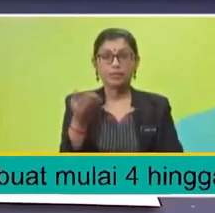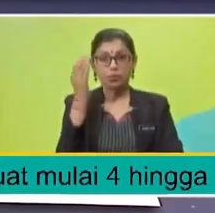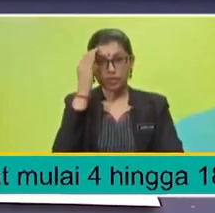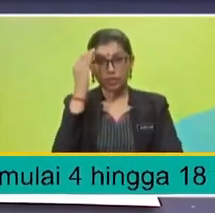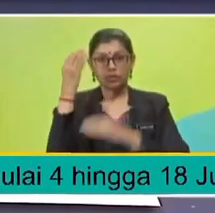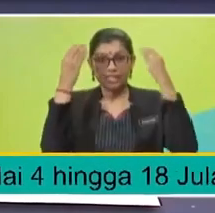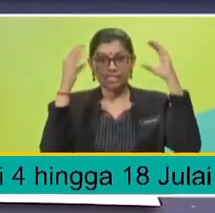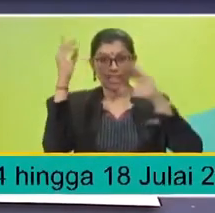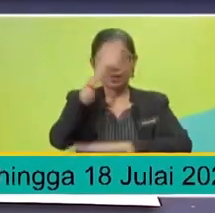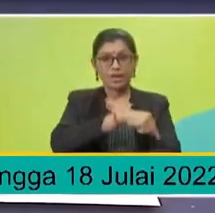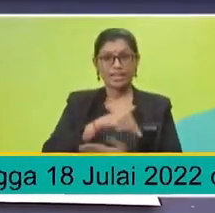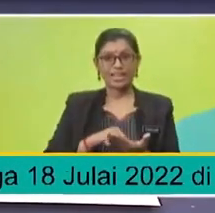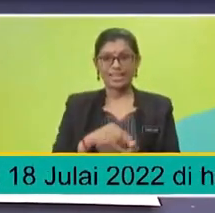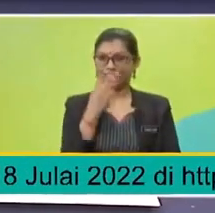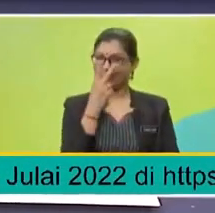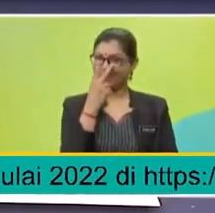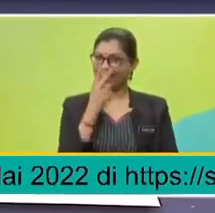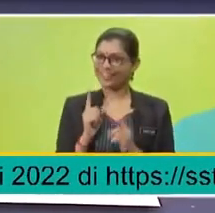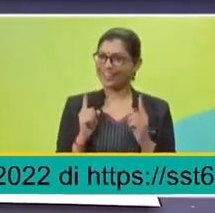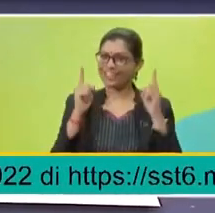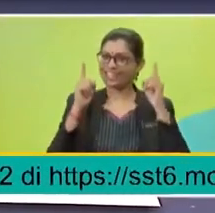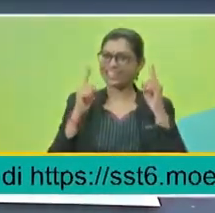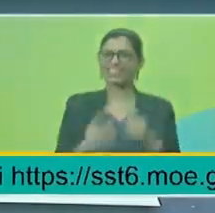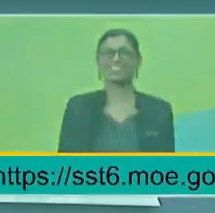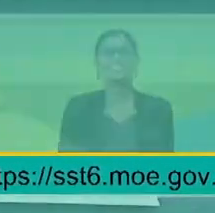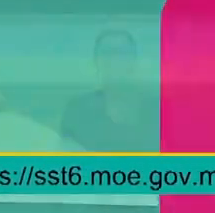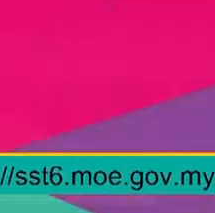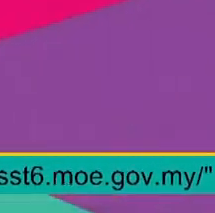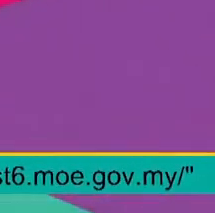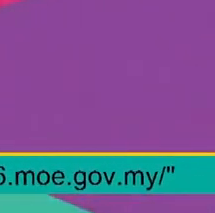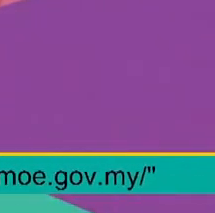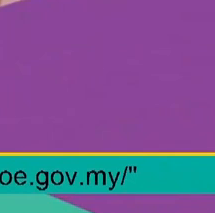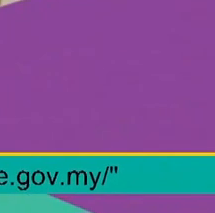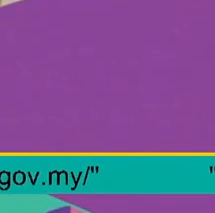tahu begini kalau tahu jauh bersihkan dulu profil guru kita